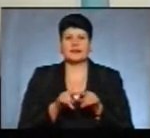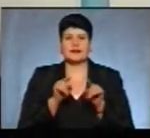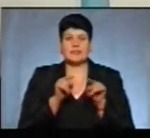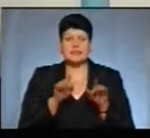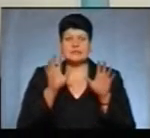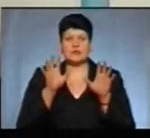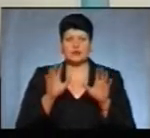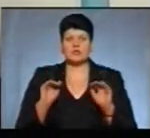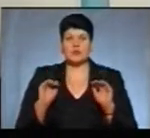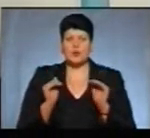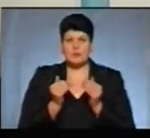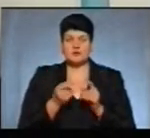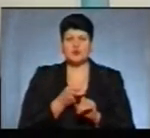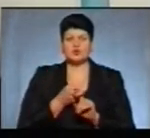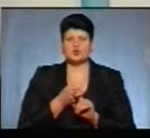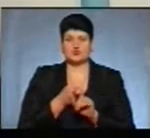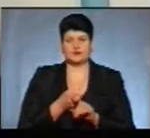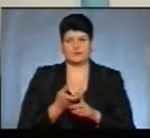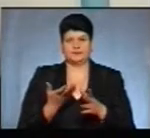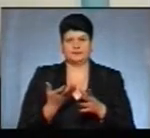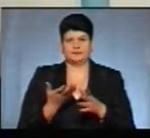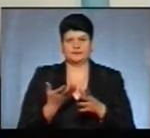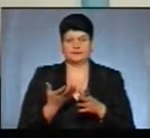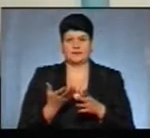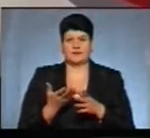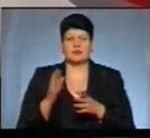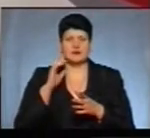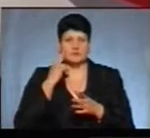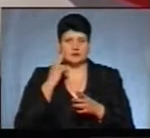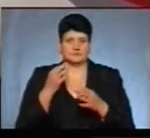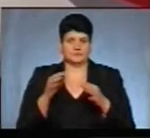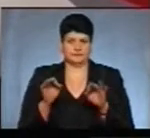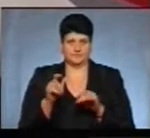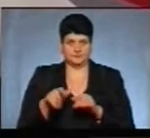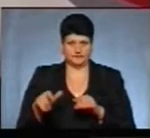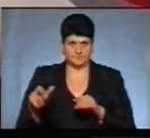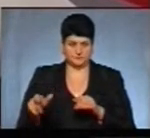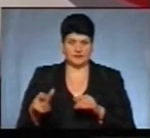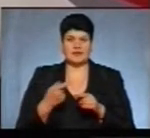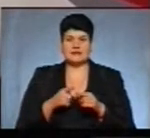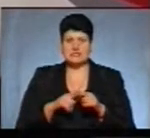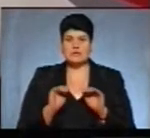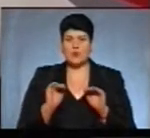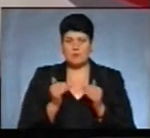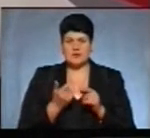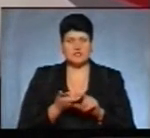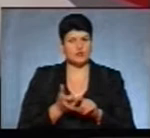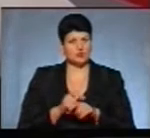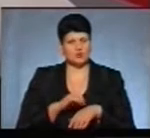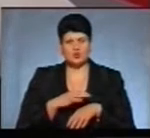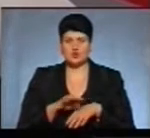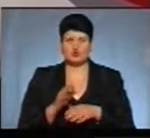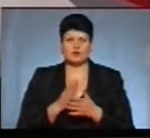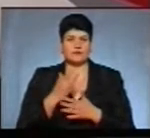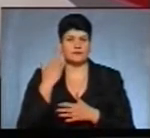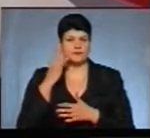законодавчі обмеження стосовно статевої свободи своїх громадян. Такі обмеження дуже жорстко є в